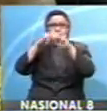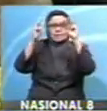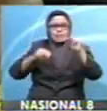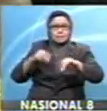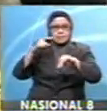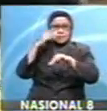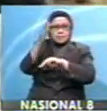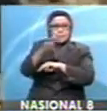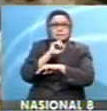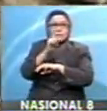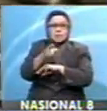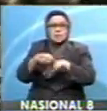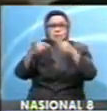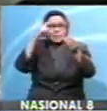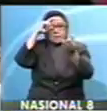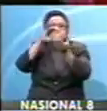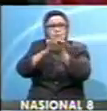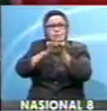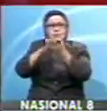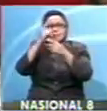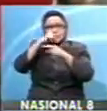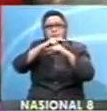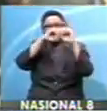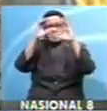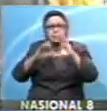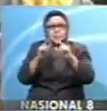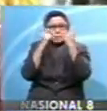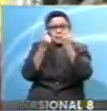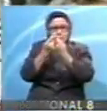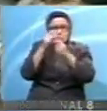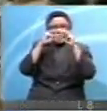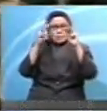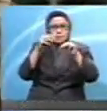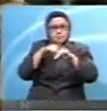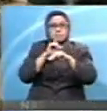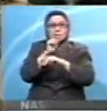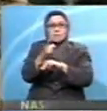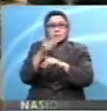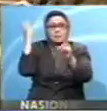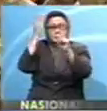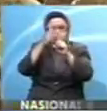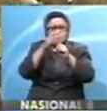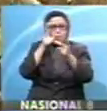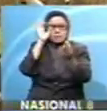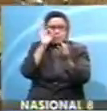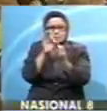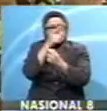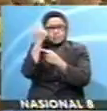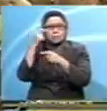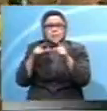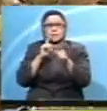kepercayaan dalam mencorak pasukan semut merah musim ini melihat sasaran itu adalah realistik memandangkan saingan liga premier